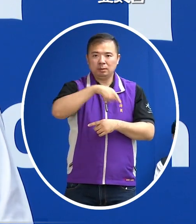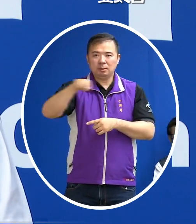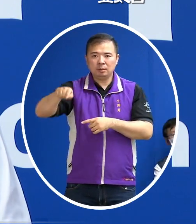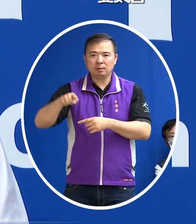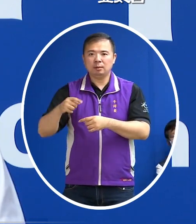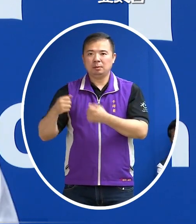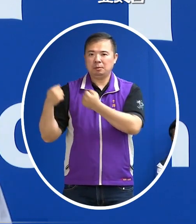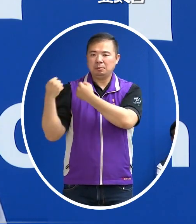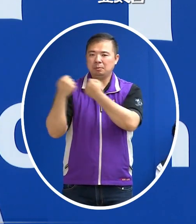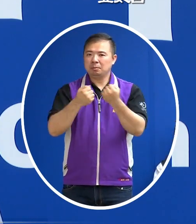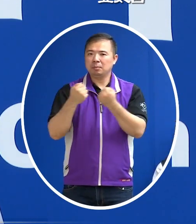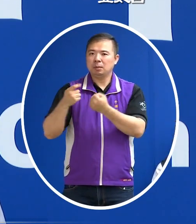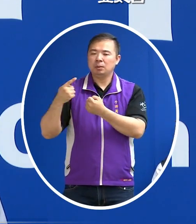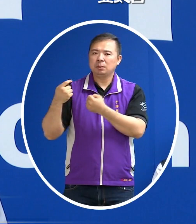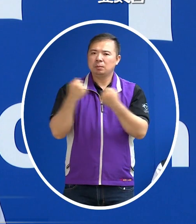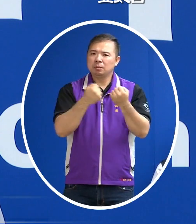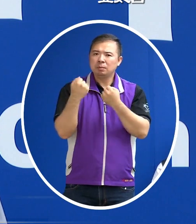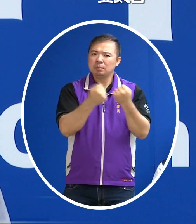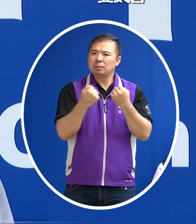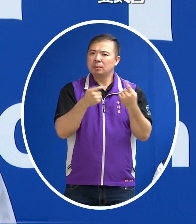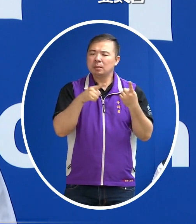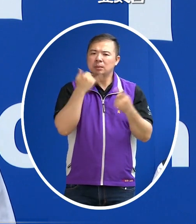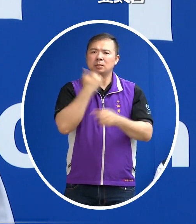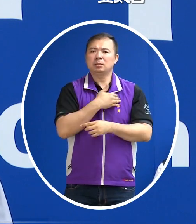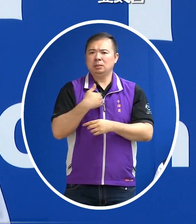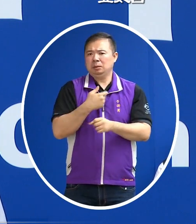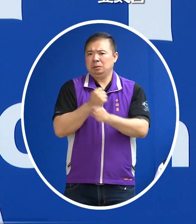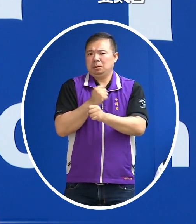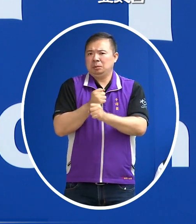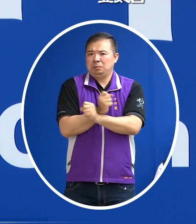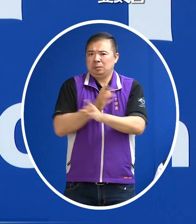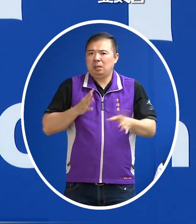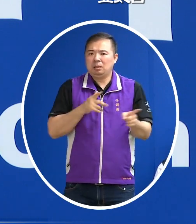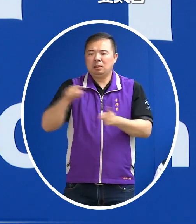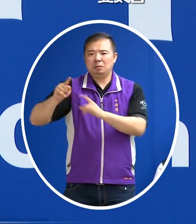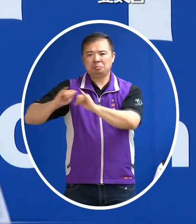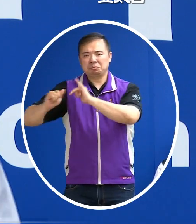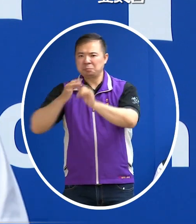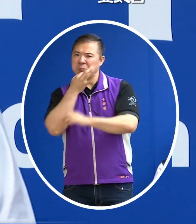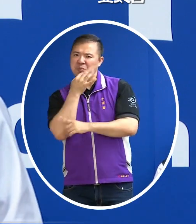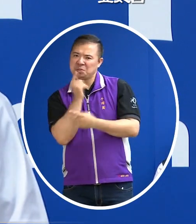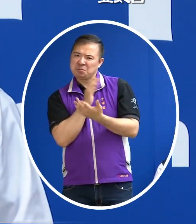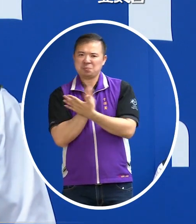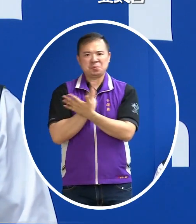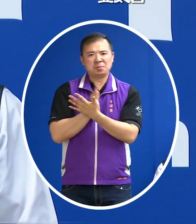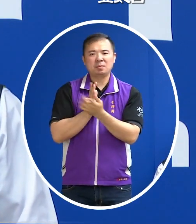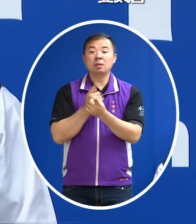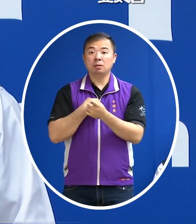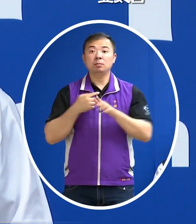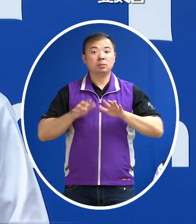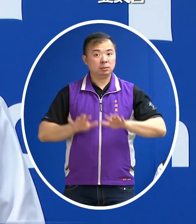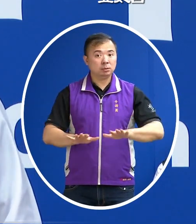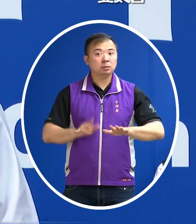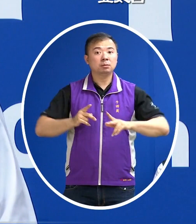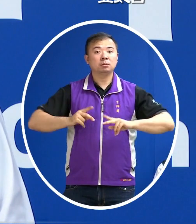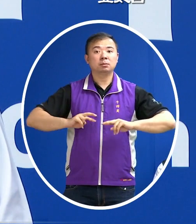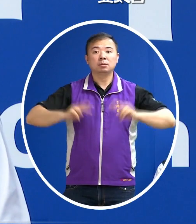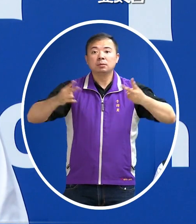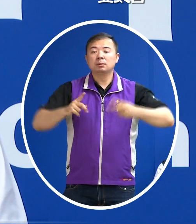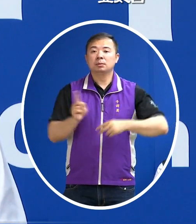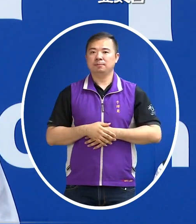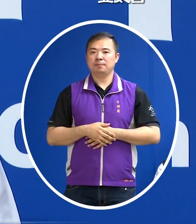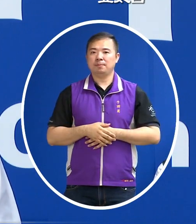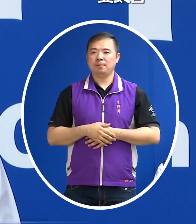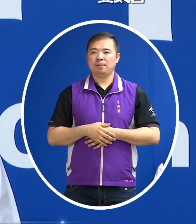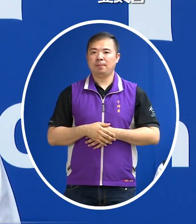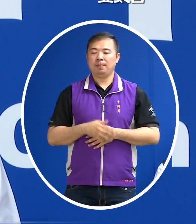国人的一些批评跟疑虑，我们都纳入我们的考量里面。那这一次我们是采取所谓的尾商运